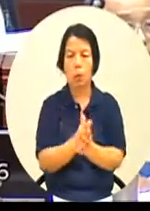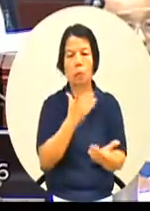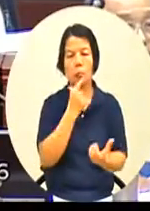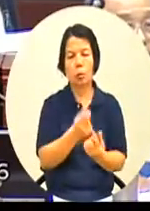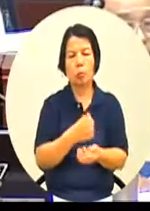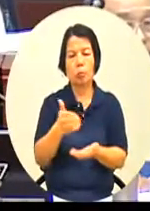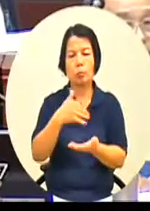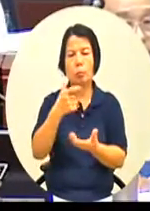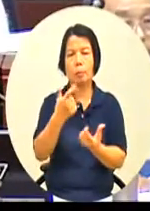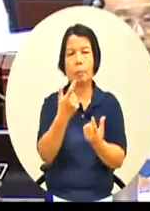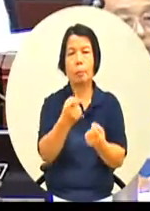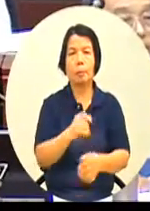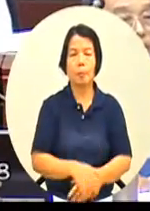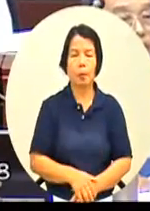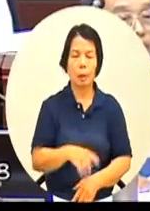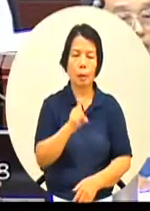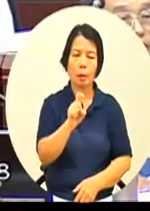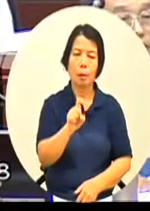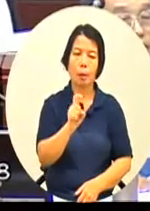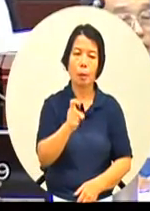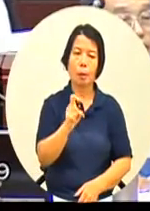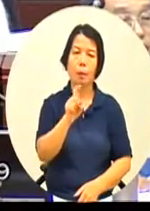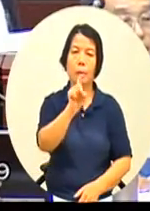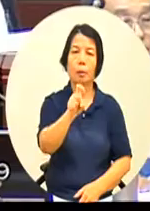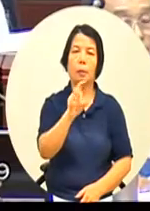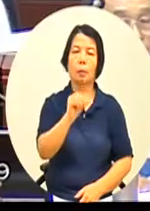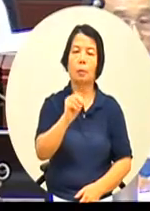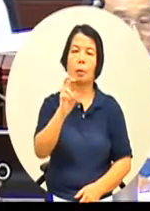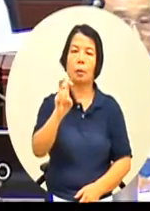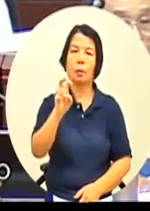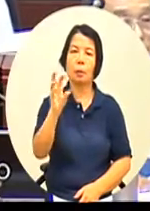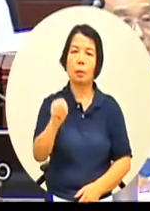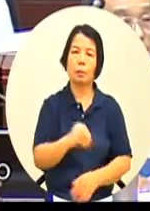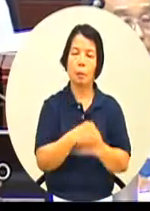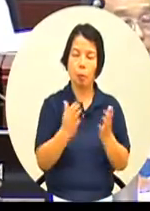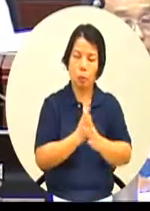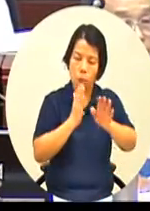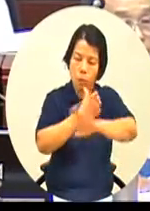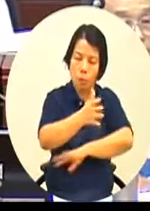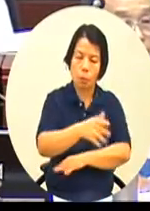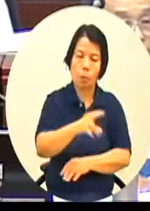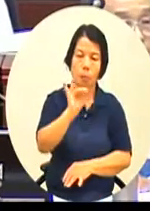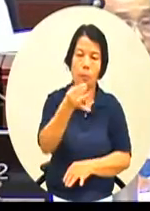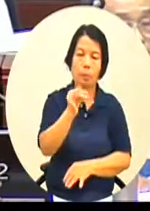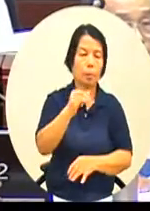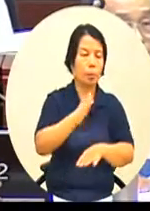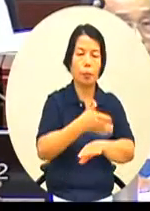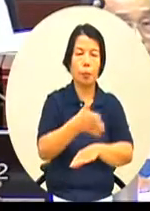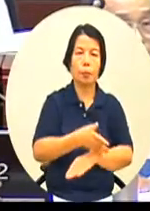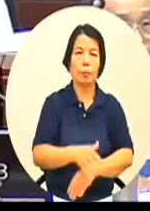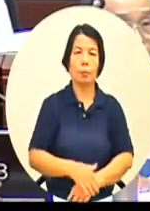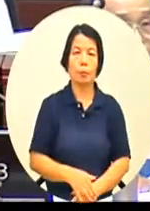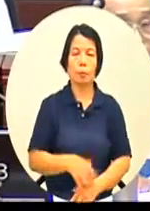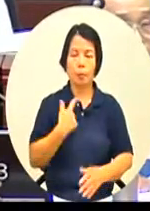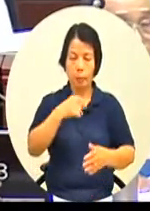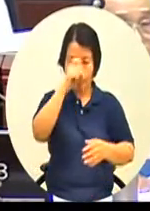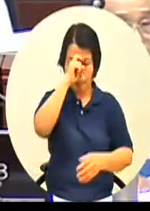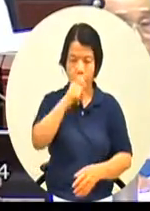我们预想是10-20万啊，也最多也不会超过100万哈、啊。那我们就希